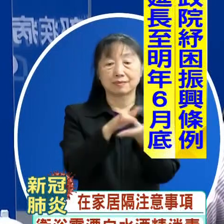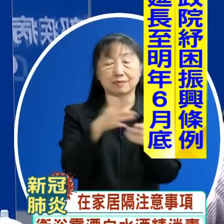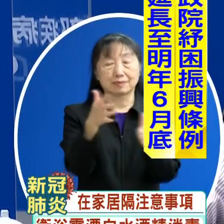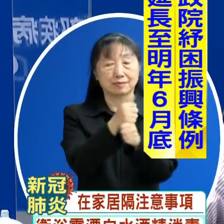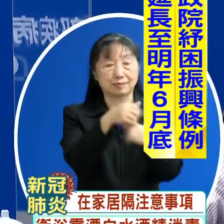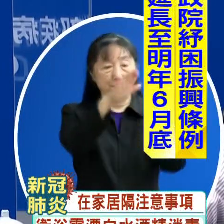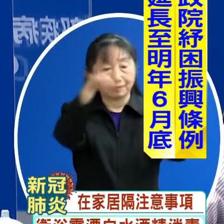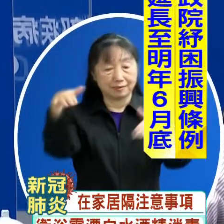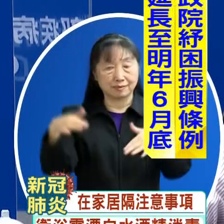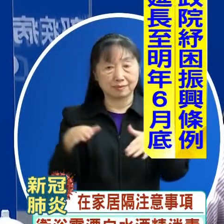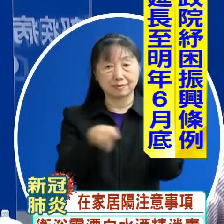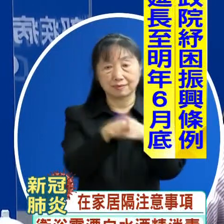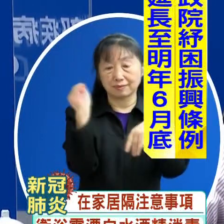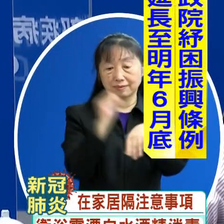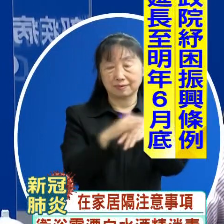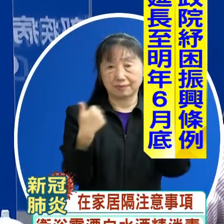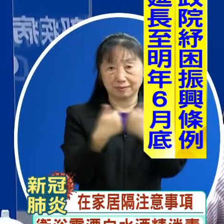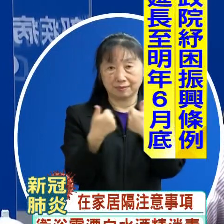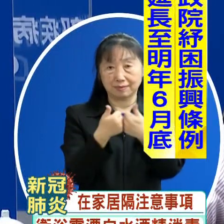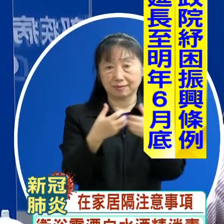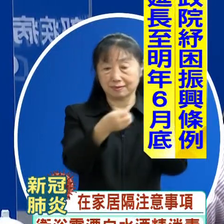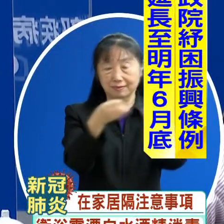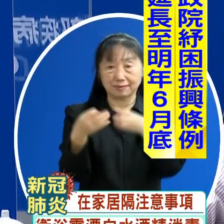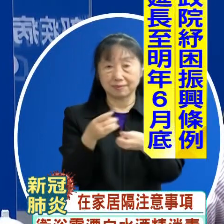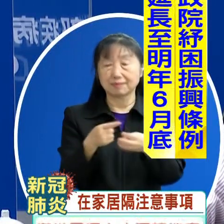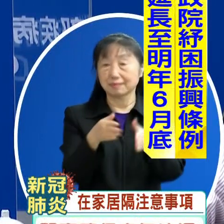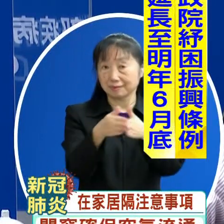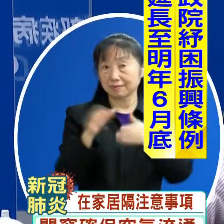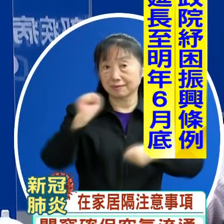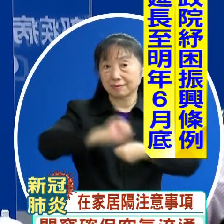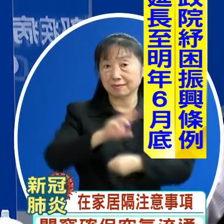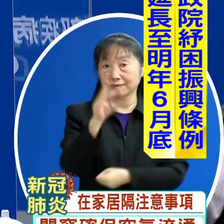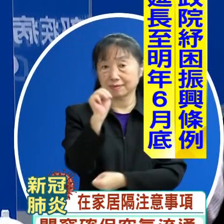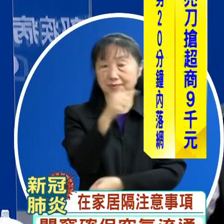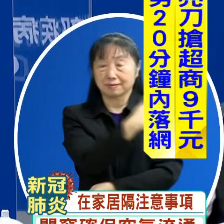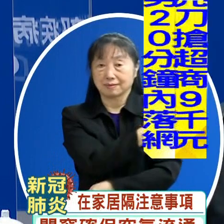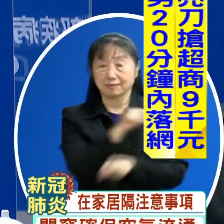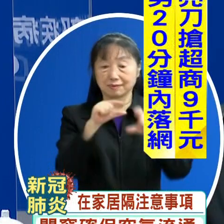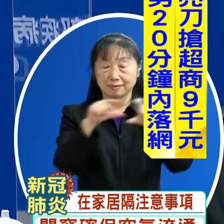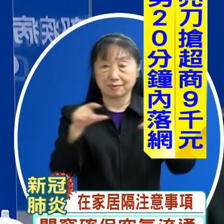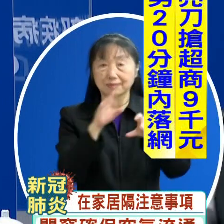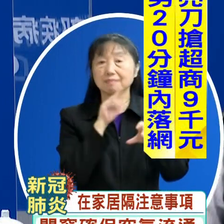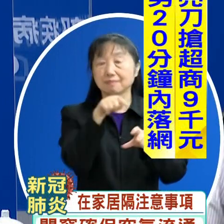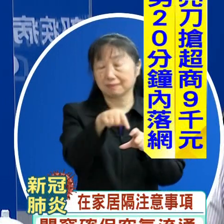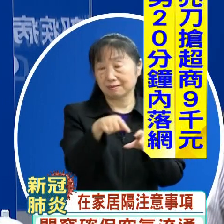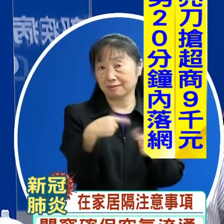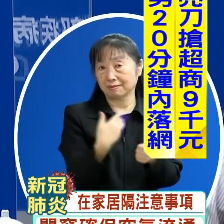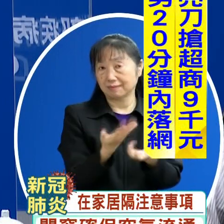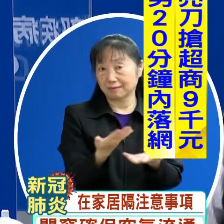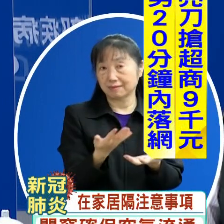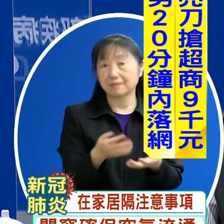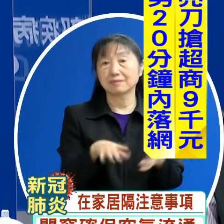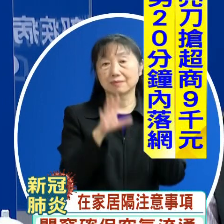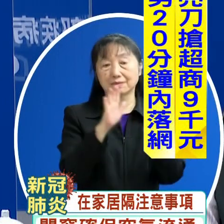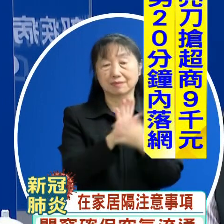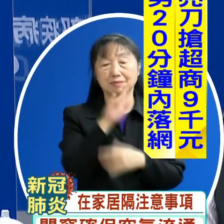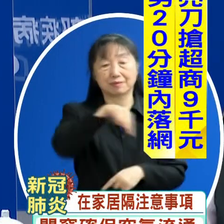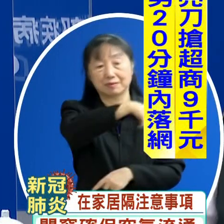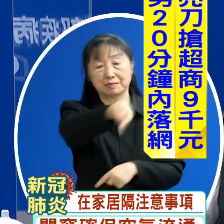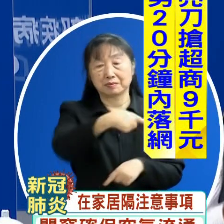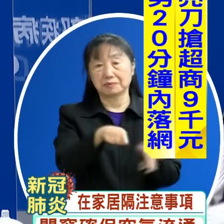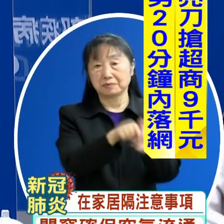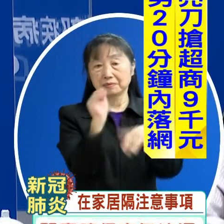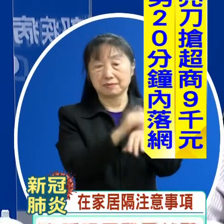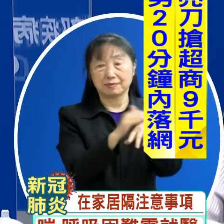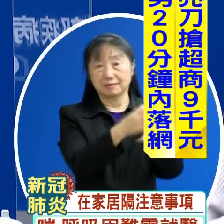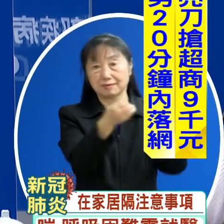特别核准了这个莫德纳儿童疫苗是6岁到11岁是可以适用的，不过打满2剂的间